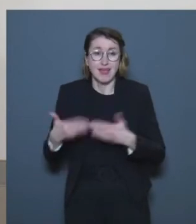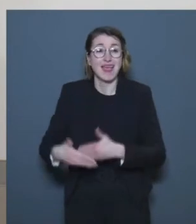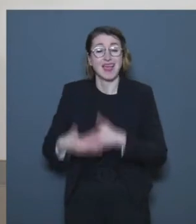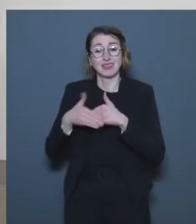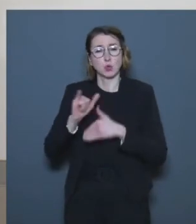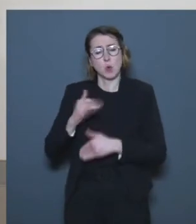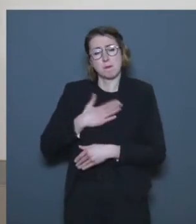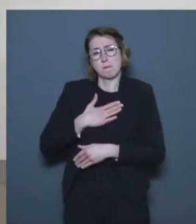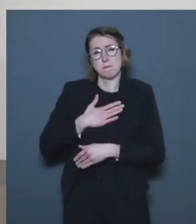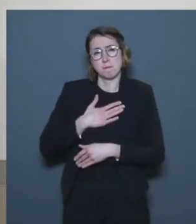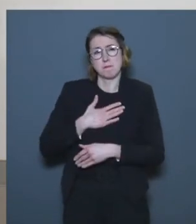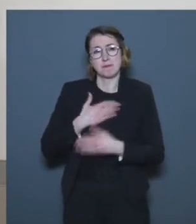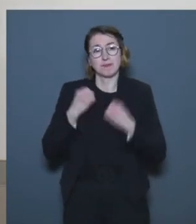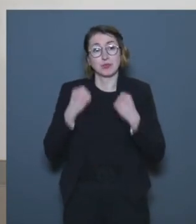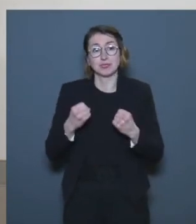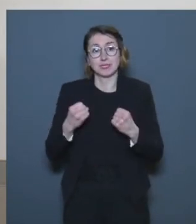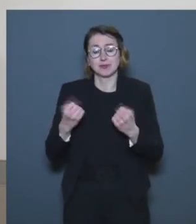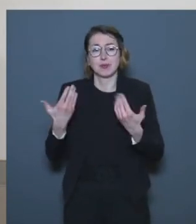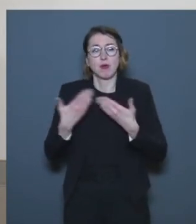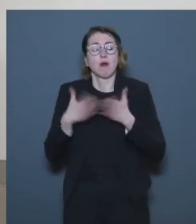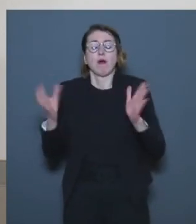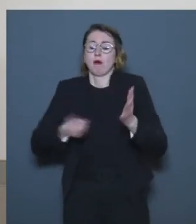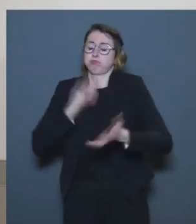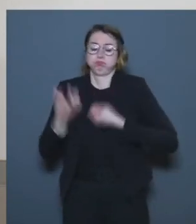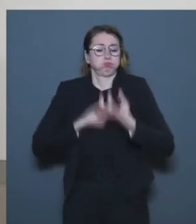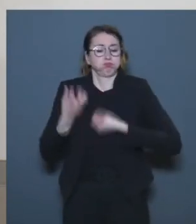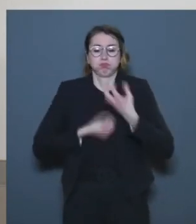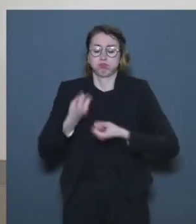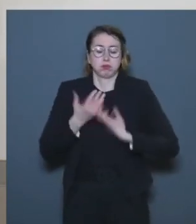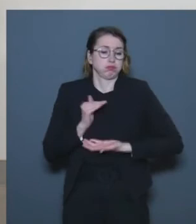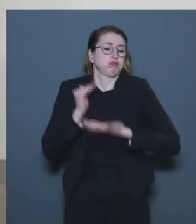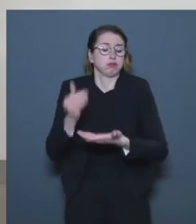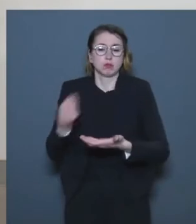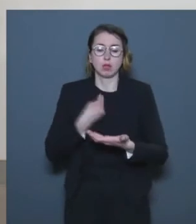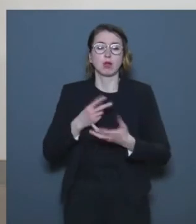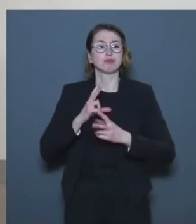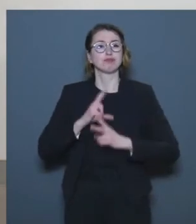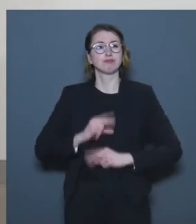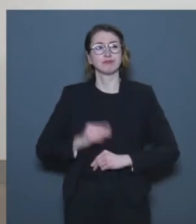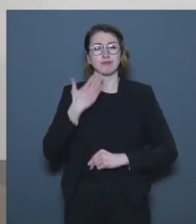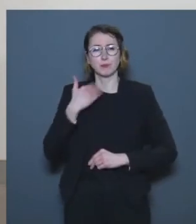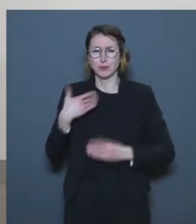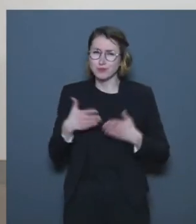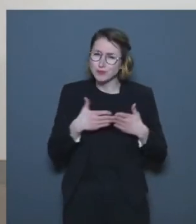d'une manière ouverte à quelqu'un d'autre. Et nous vous demandons un dernier effort